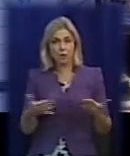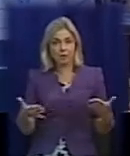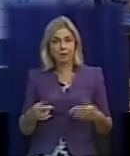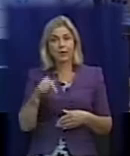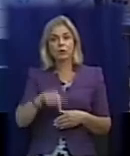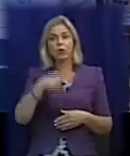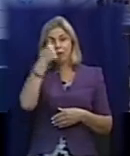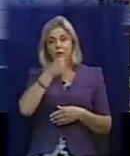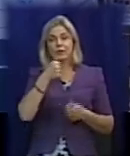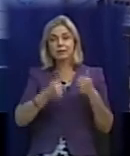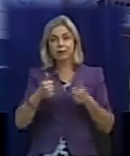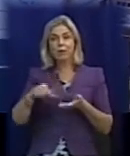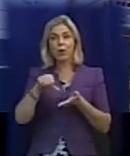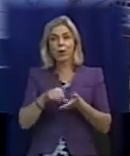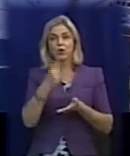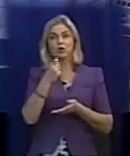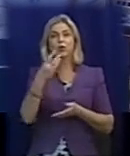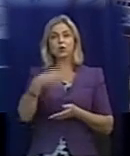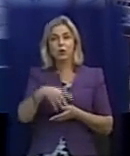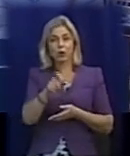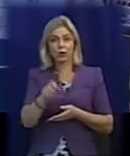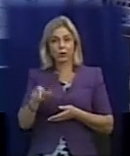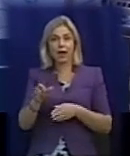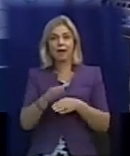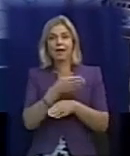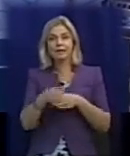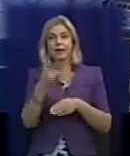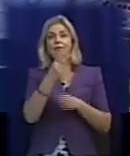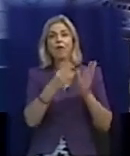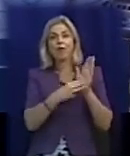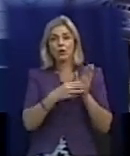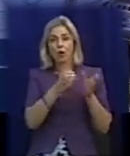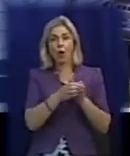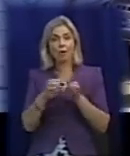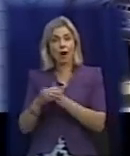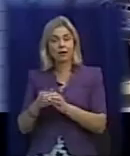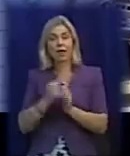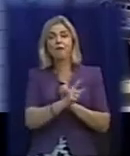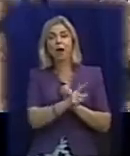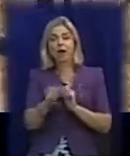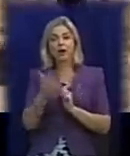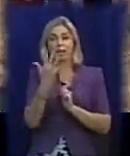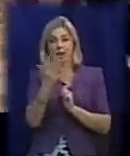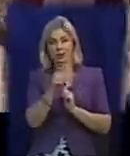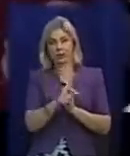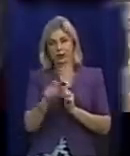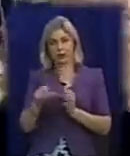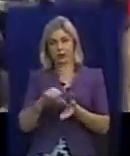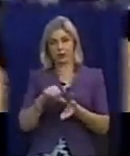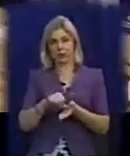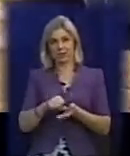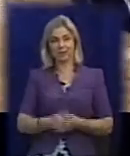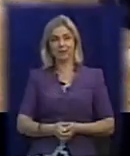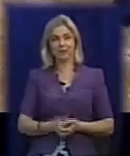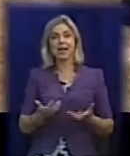цьогорічних змаганнях взяли участь 140 бійців. Їх розбили на 28 команд. В кожній – по 5 учасників.